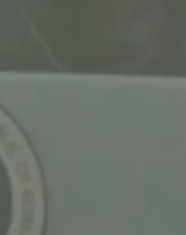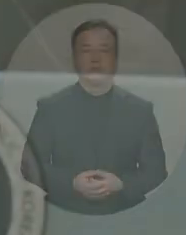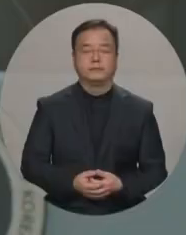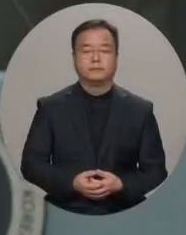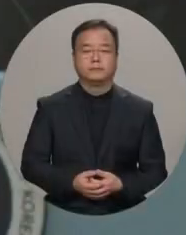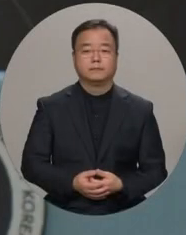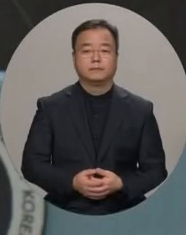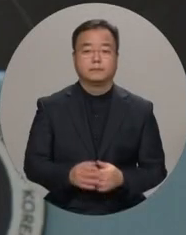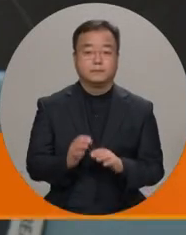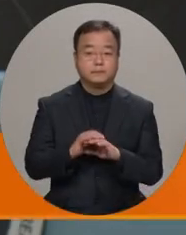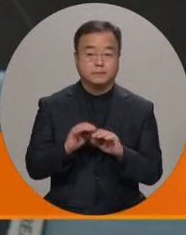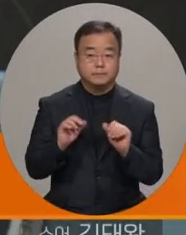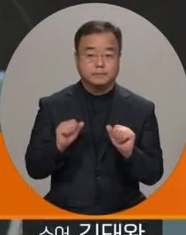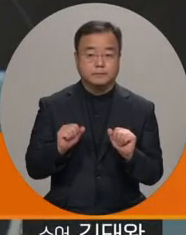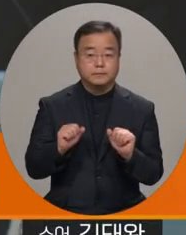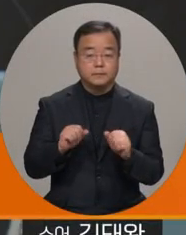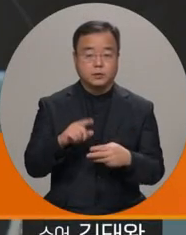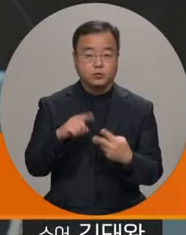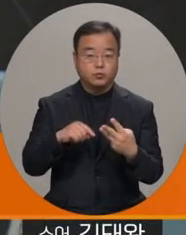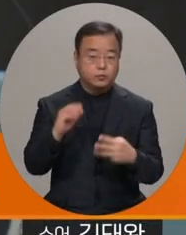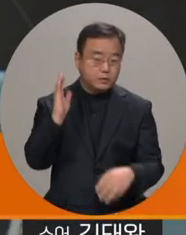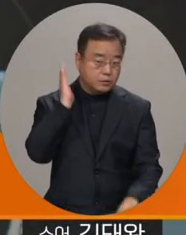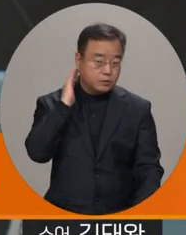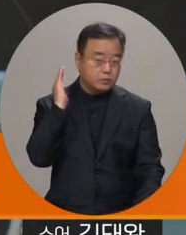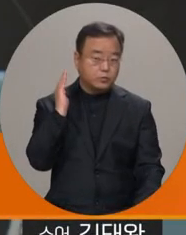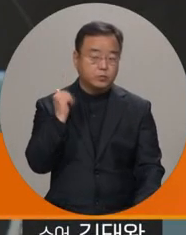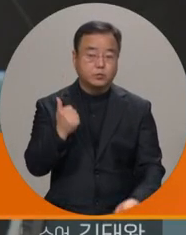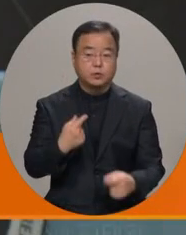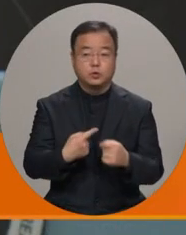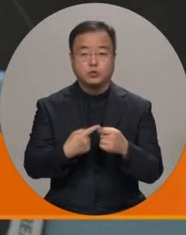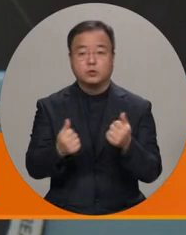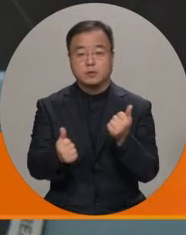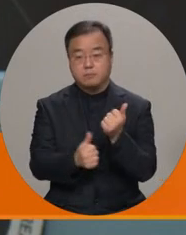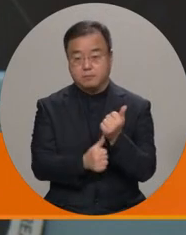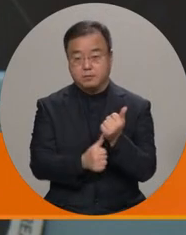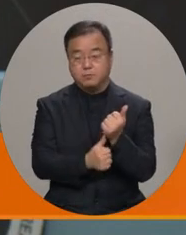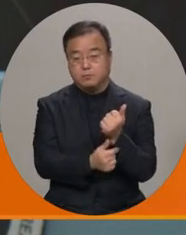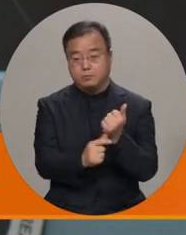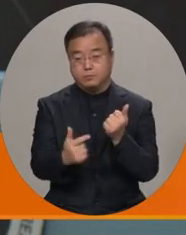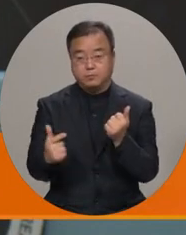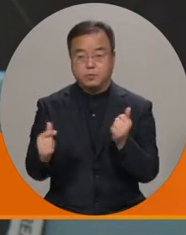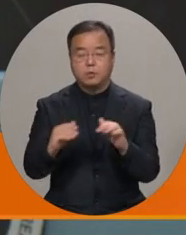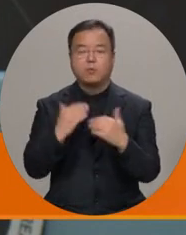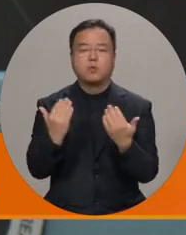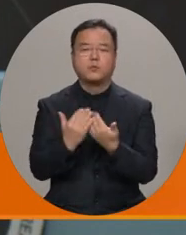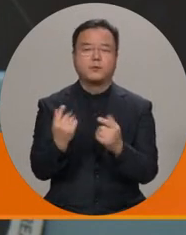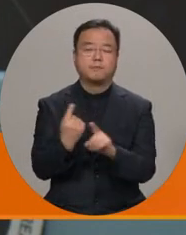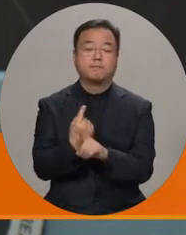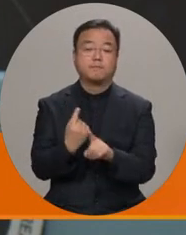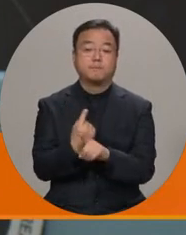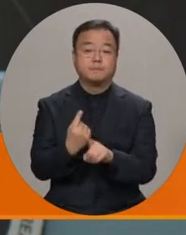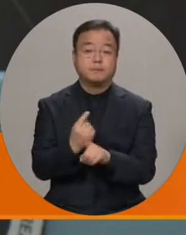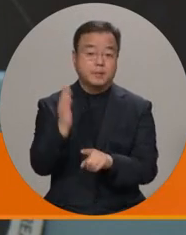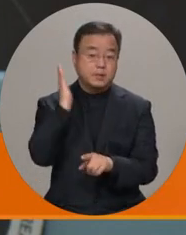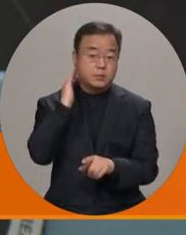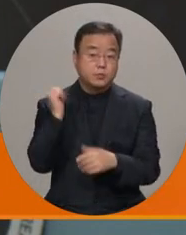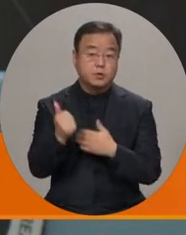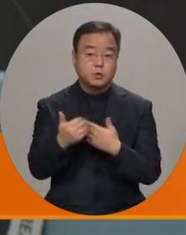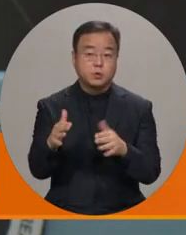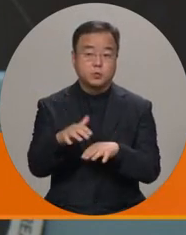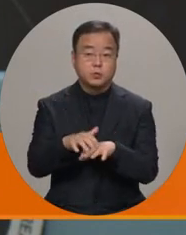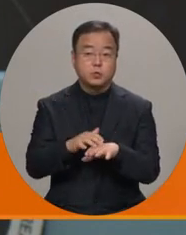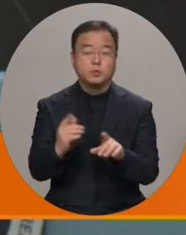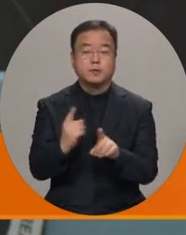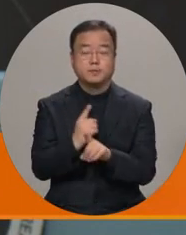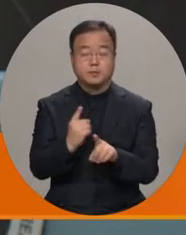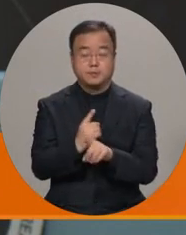윤석열 대통령이 수석 비서관 전원을 교체하는 등 이 대통령실 조직 개편을 단행했습니다. 총선에 대비해